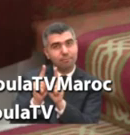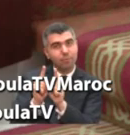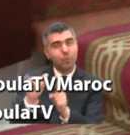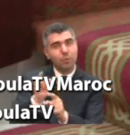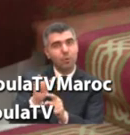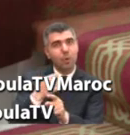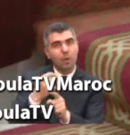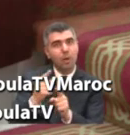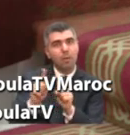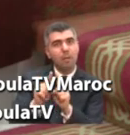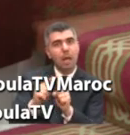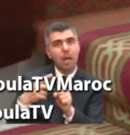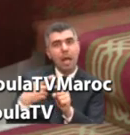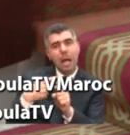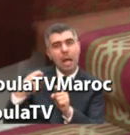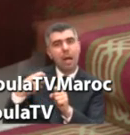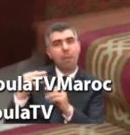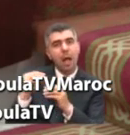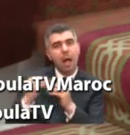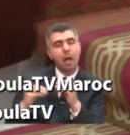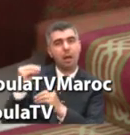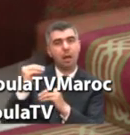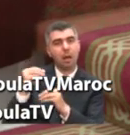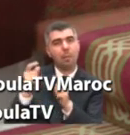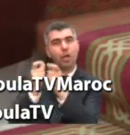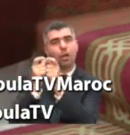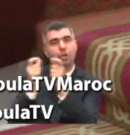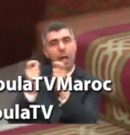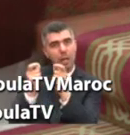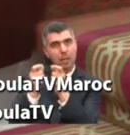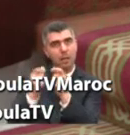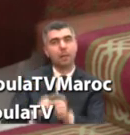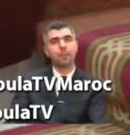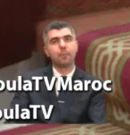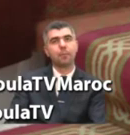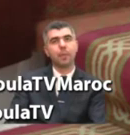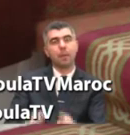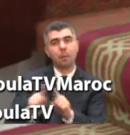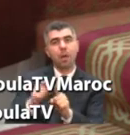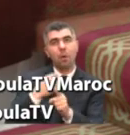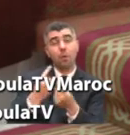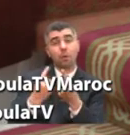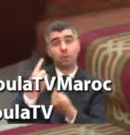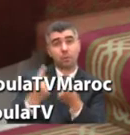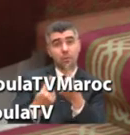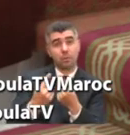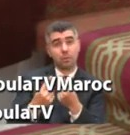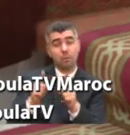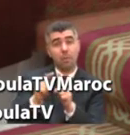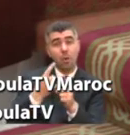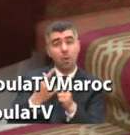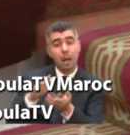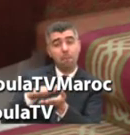الهامش ديال الربح ديال الشركات في ظرف سنة تقريبا علاش نتكلموا. أما لا وصل لا قدر الله وصل البرميل 100